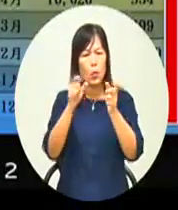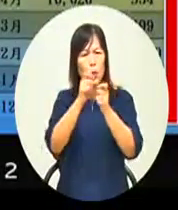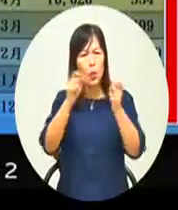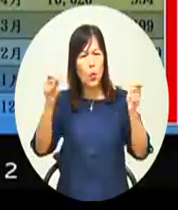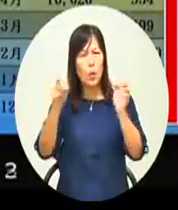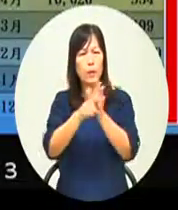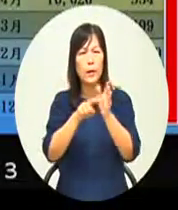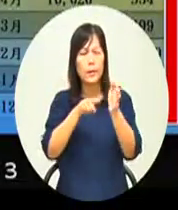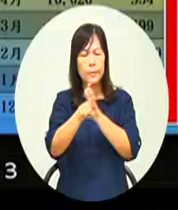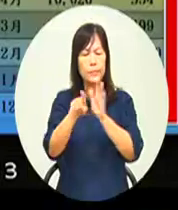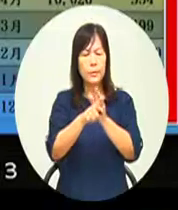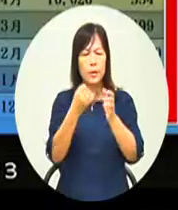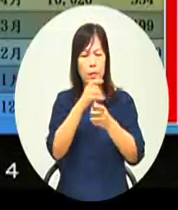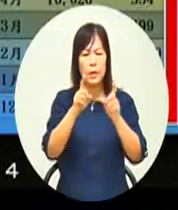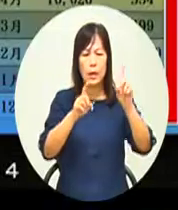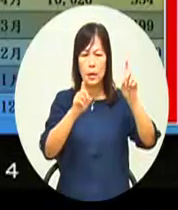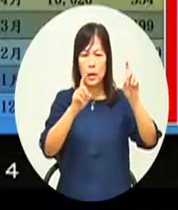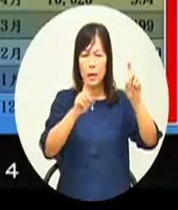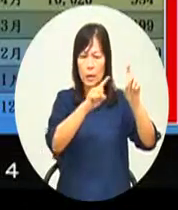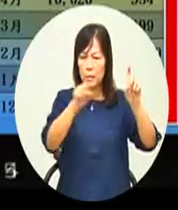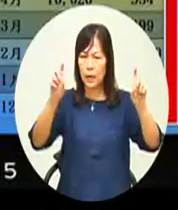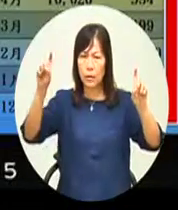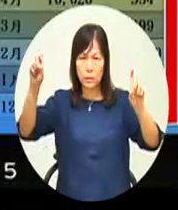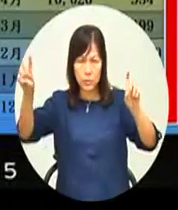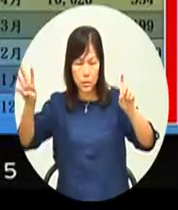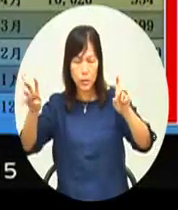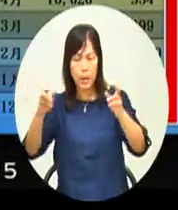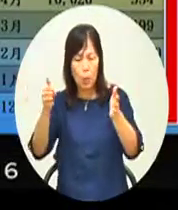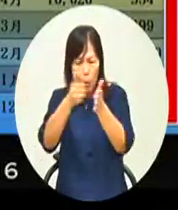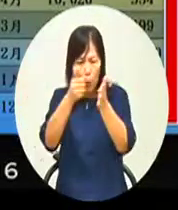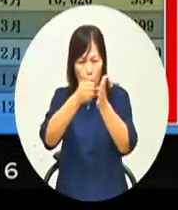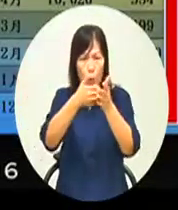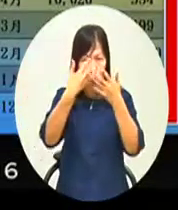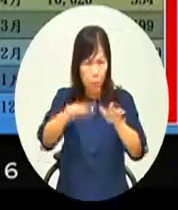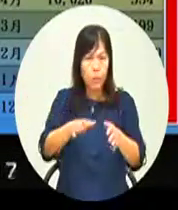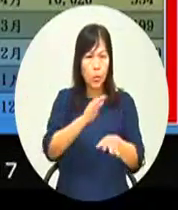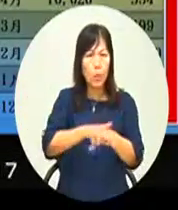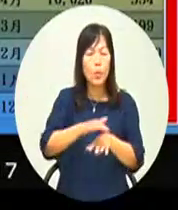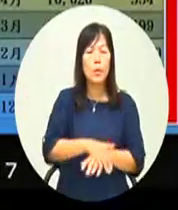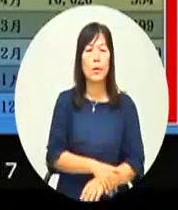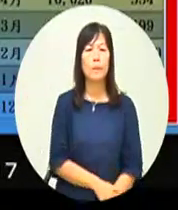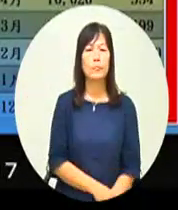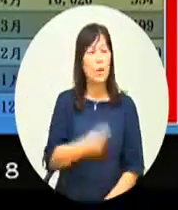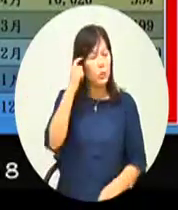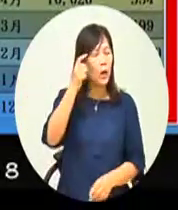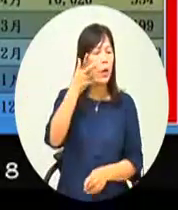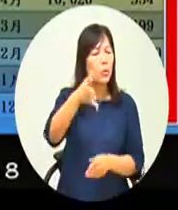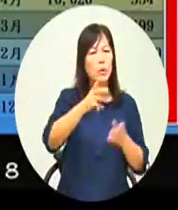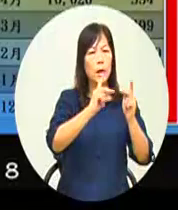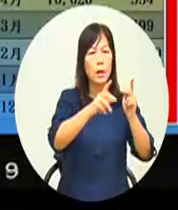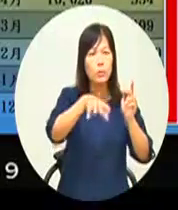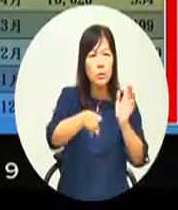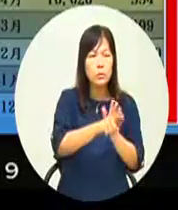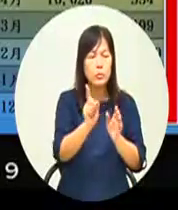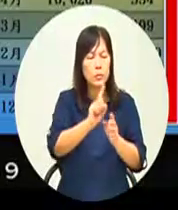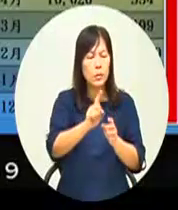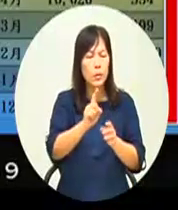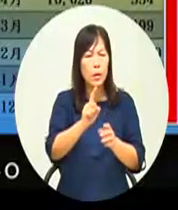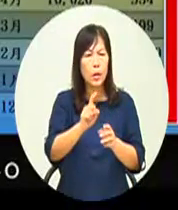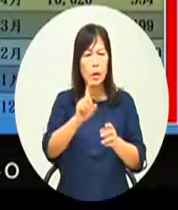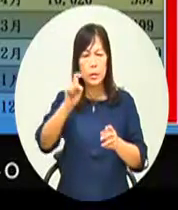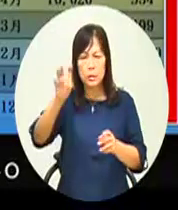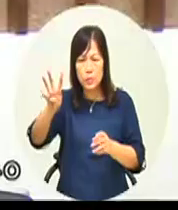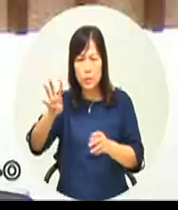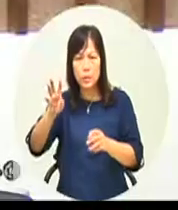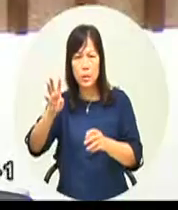是希望可以到西14，我想运量会越来越多了哈。来，我想请问一下我们捷运局局长，到底什么时候西14